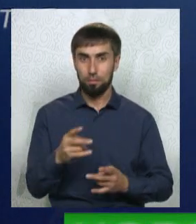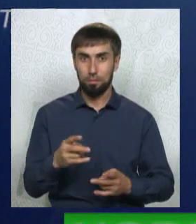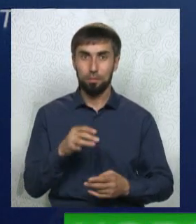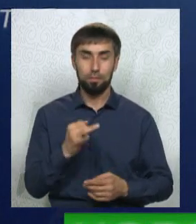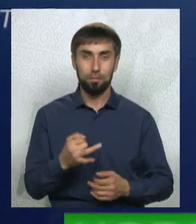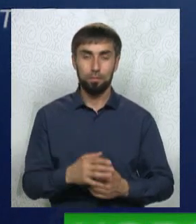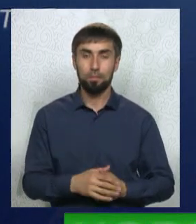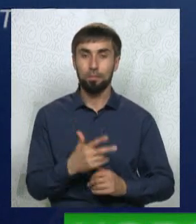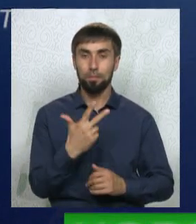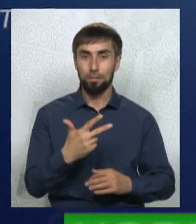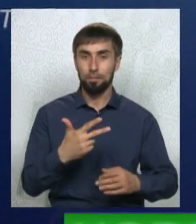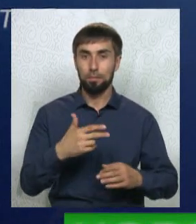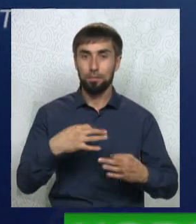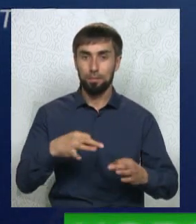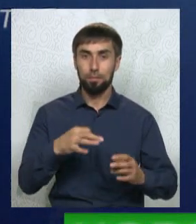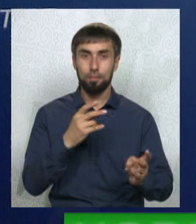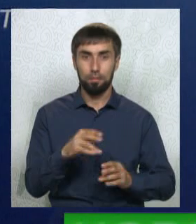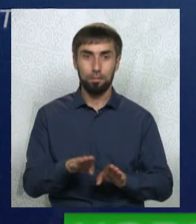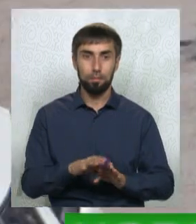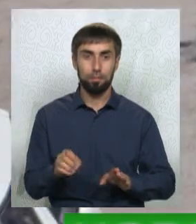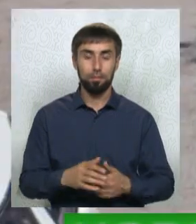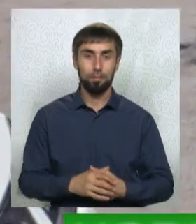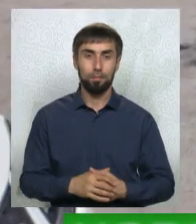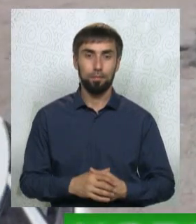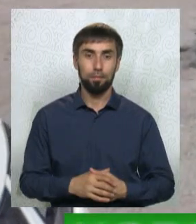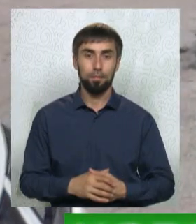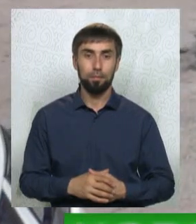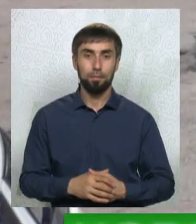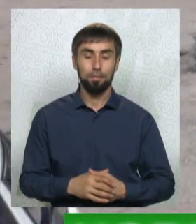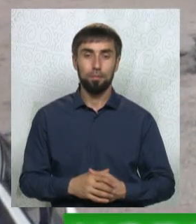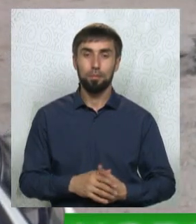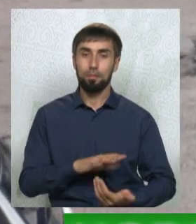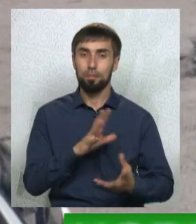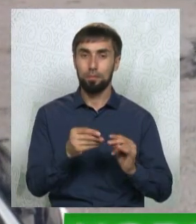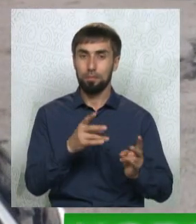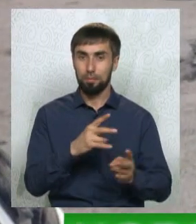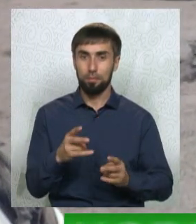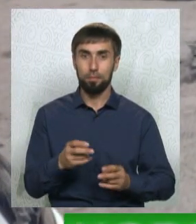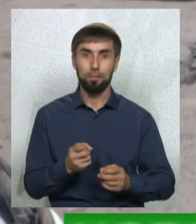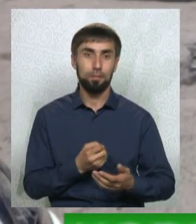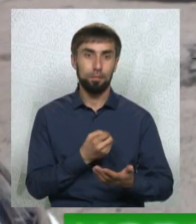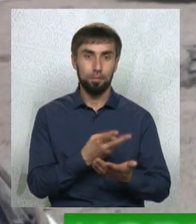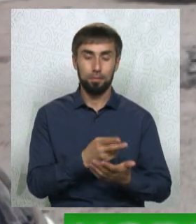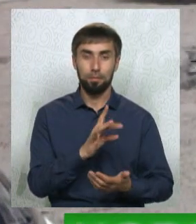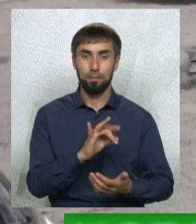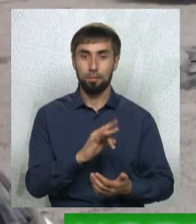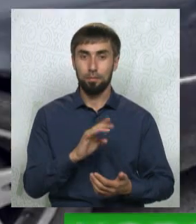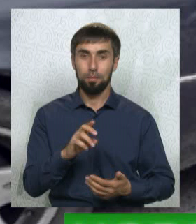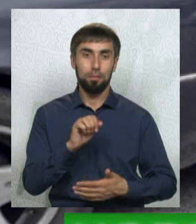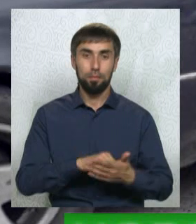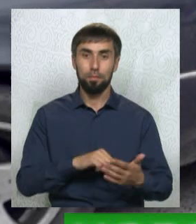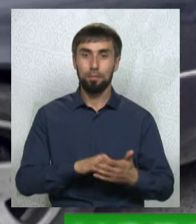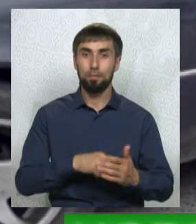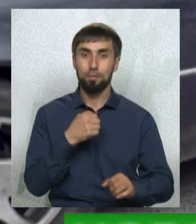пострадавших и 3 транспортных средства пострадало также в ДТП. Все пострадавшие доставлены в РКБ. Причины